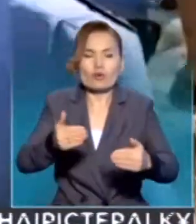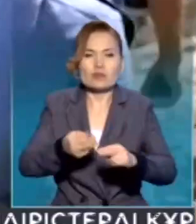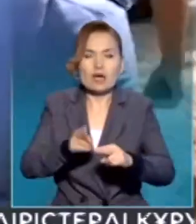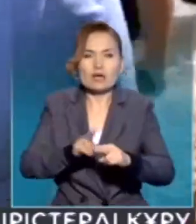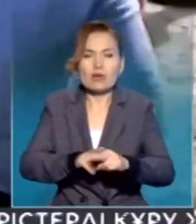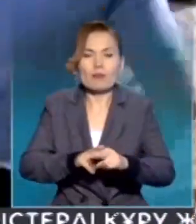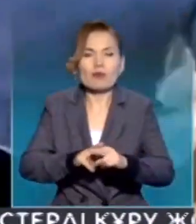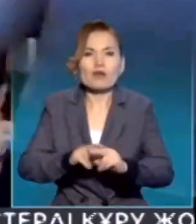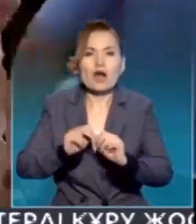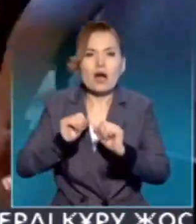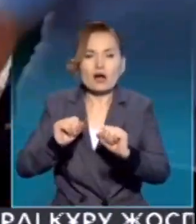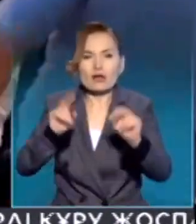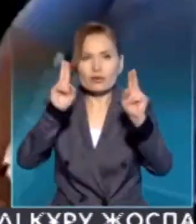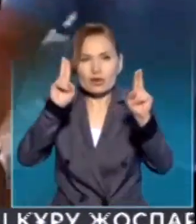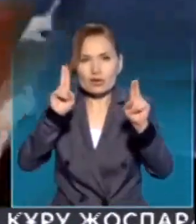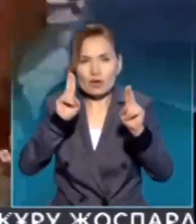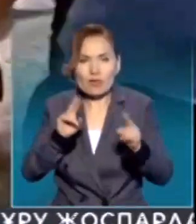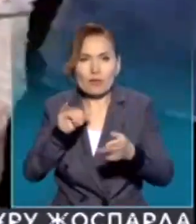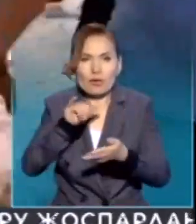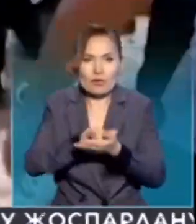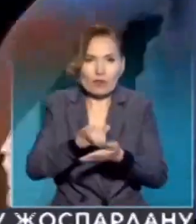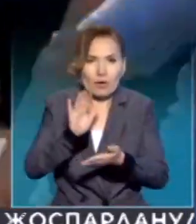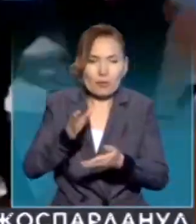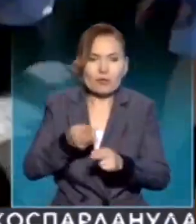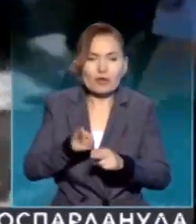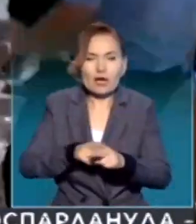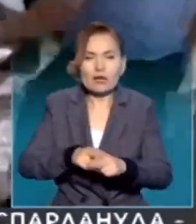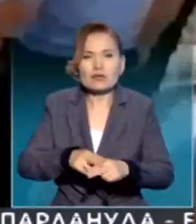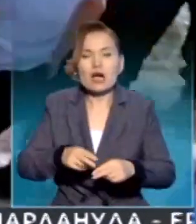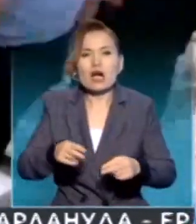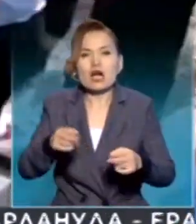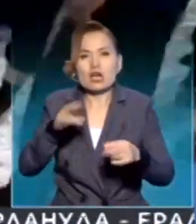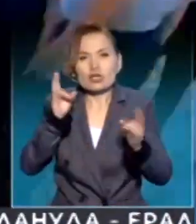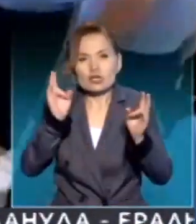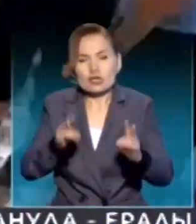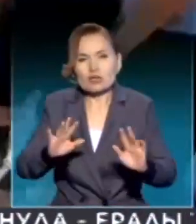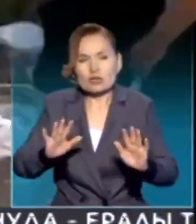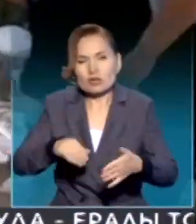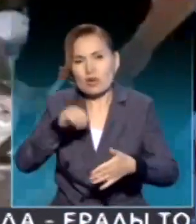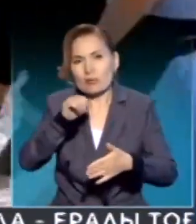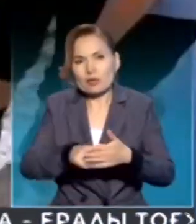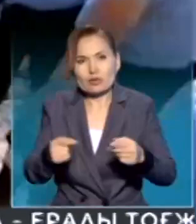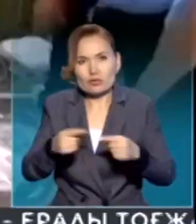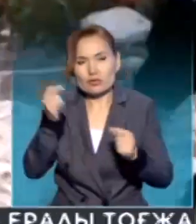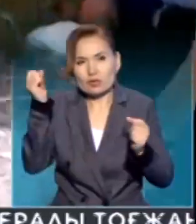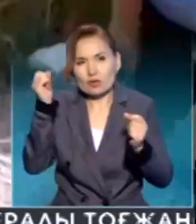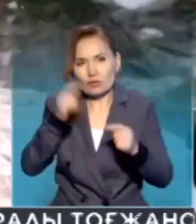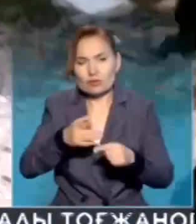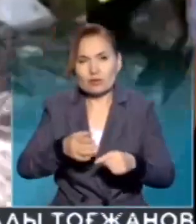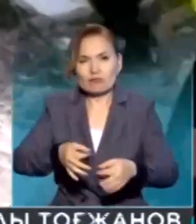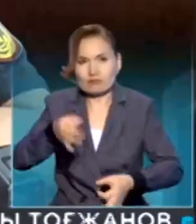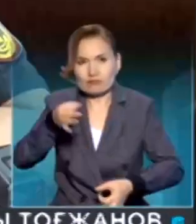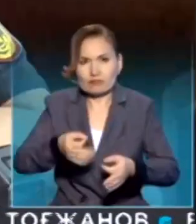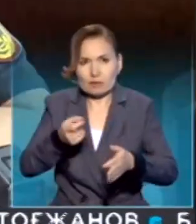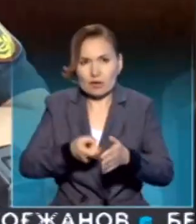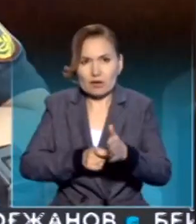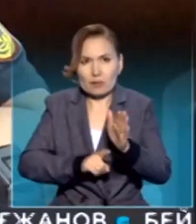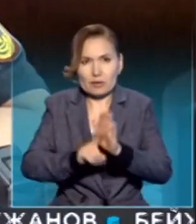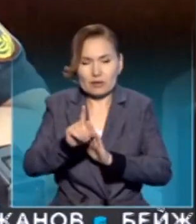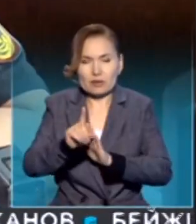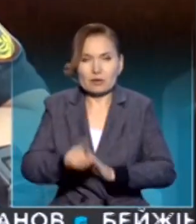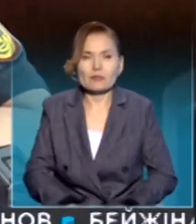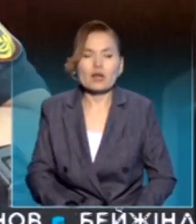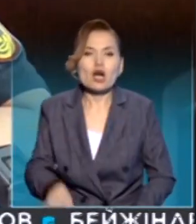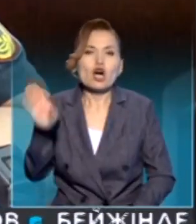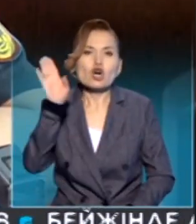орнатылмақ. Қайғылы оқиғаның мән-жайын қазір полиция анықтау үстінде, сот медициналық сараптамасы жүргізіледі. Судағы